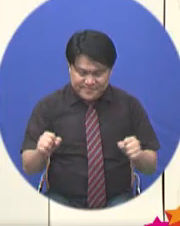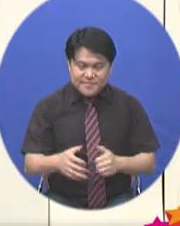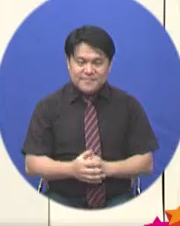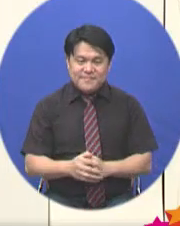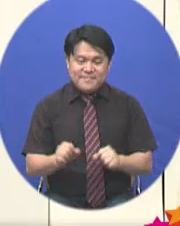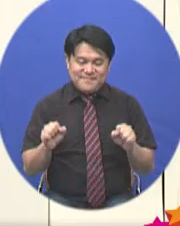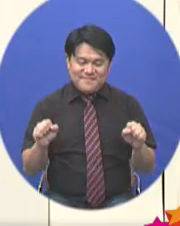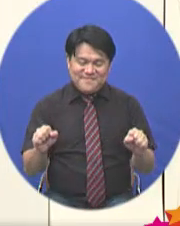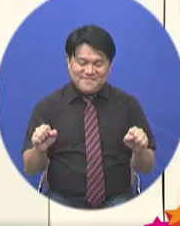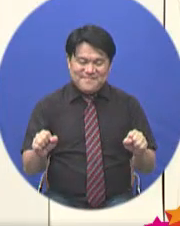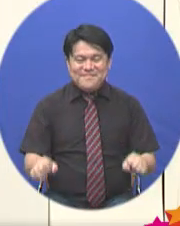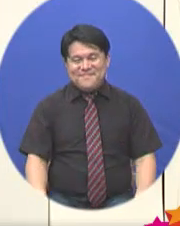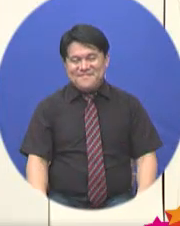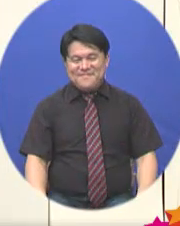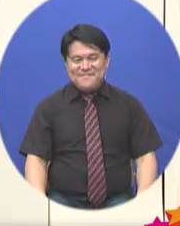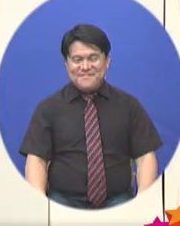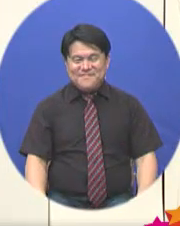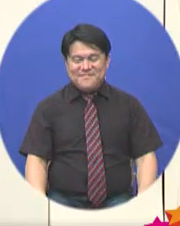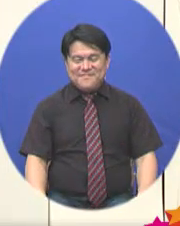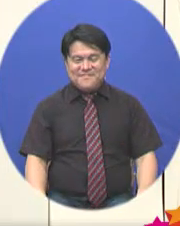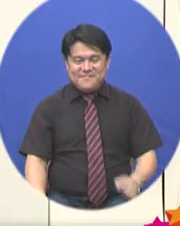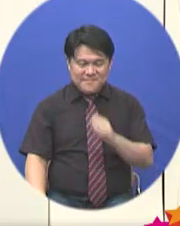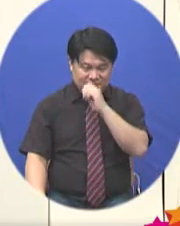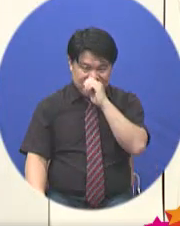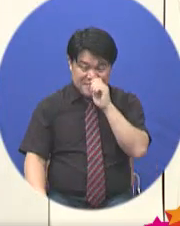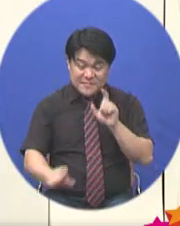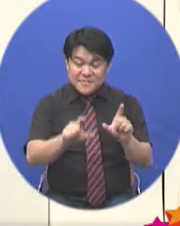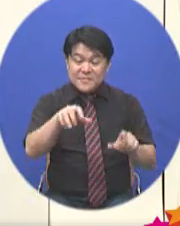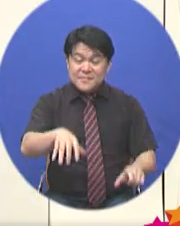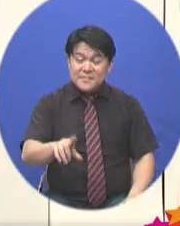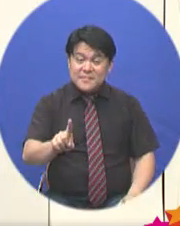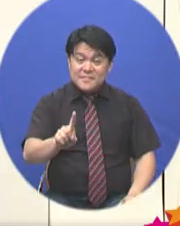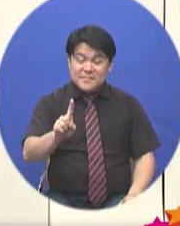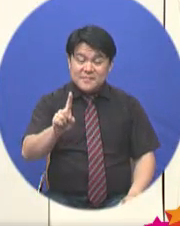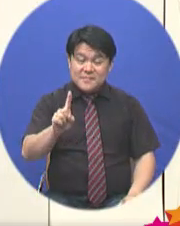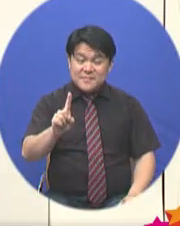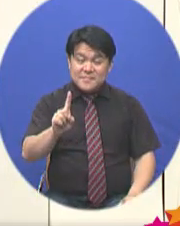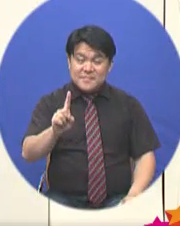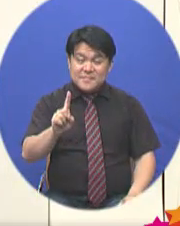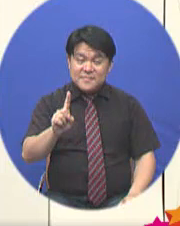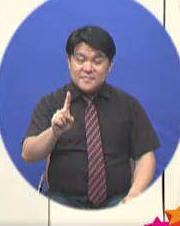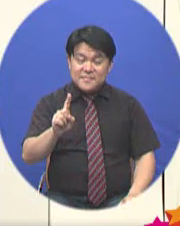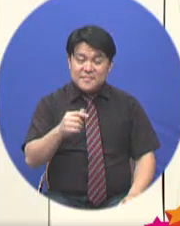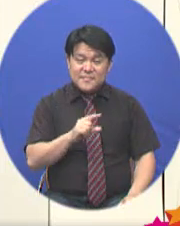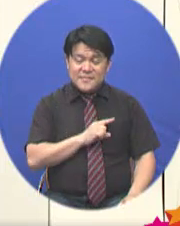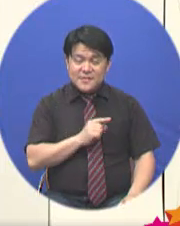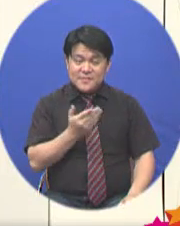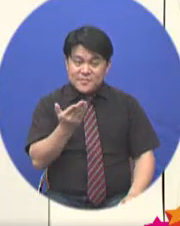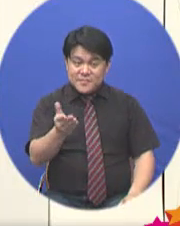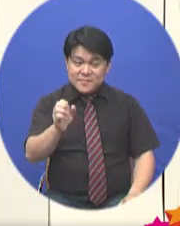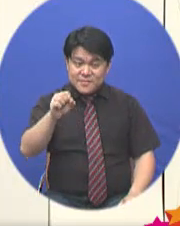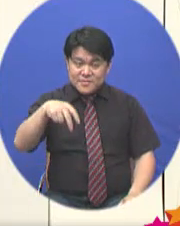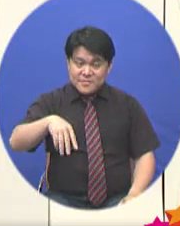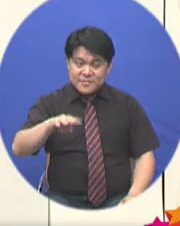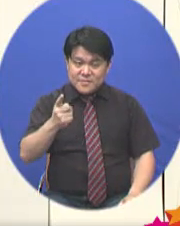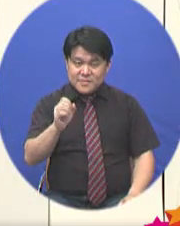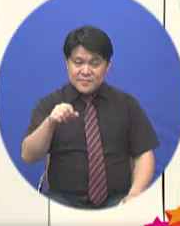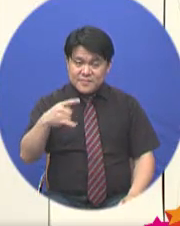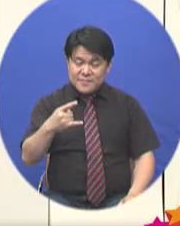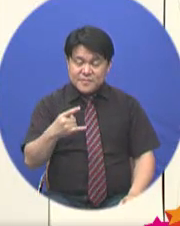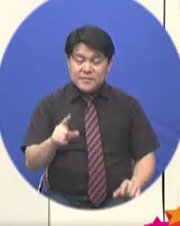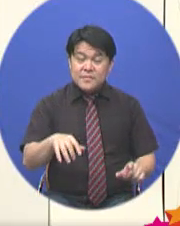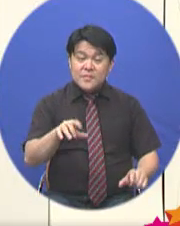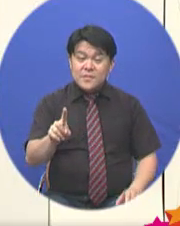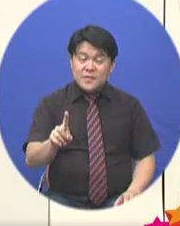네, 안녕하세요. 네. 어디 사시는 유봉희님이실까요? 관악구